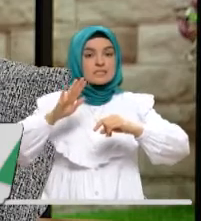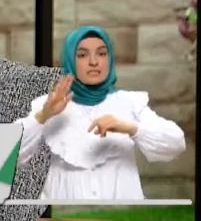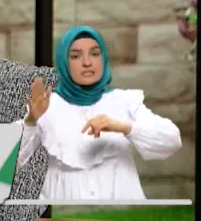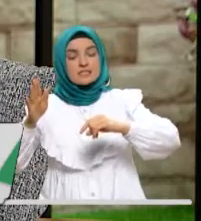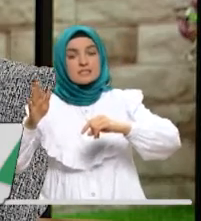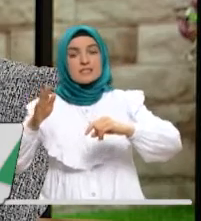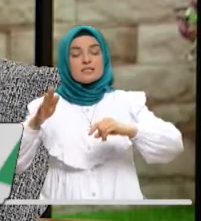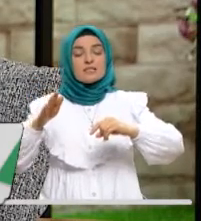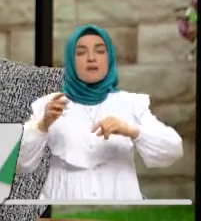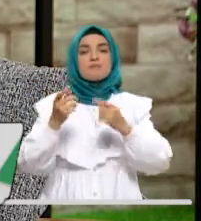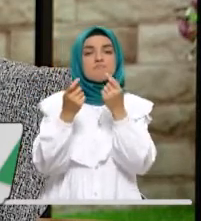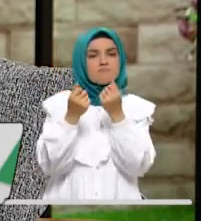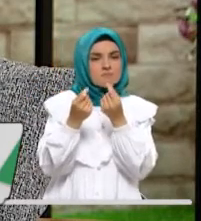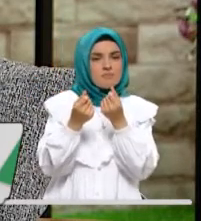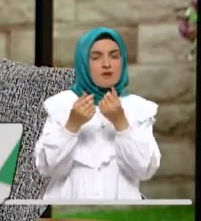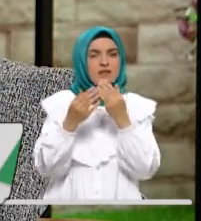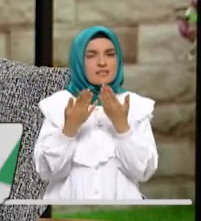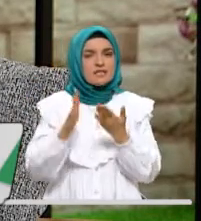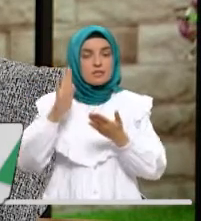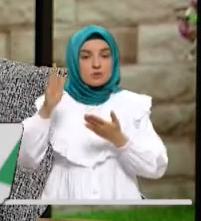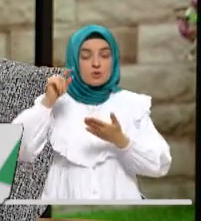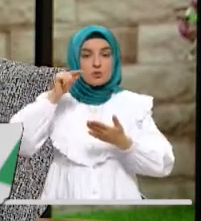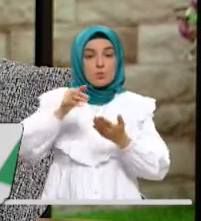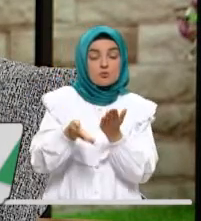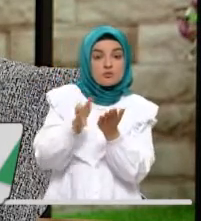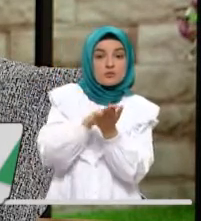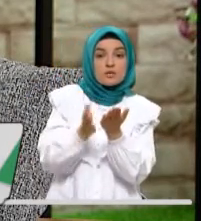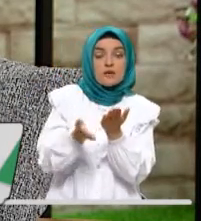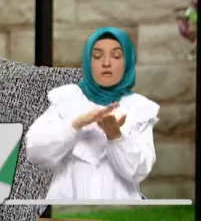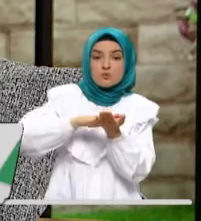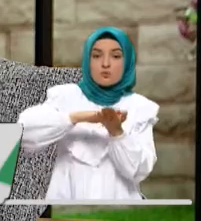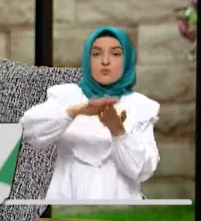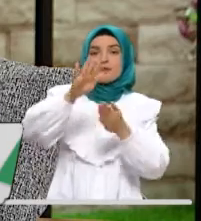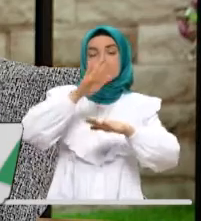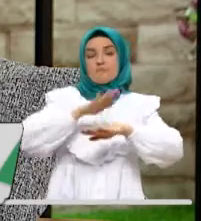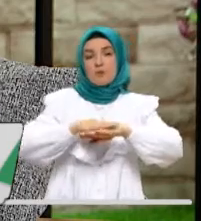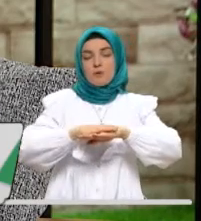en'am, efendim paralar vesaire ne gidiyorsa o defterlerin düzenini onlar